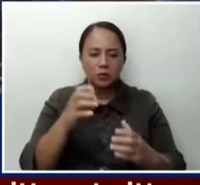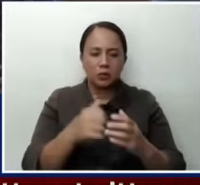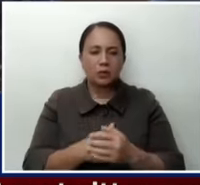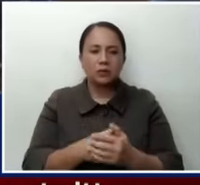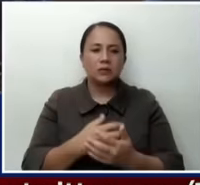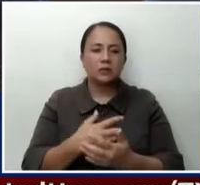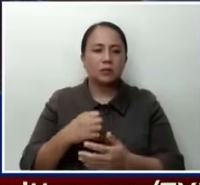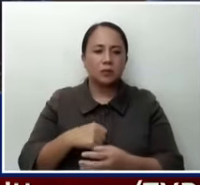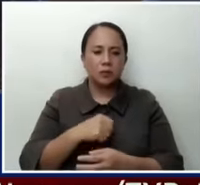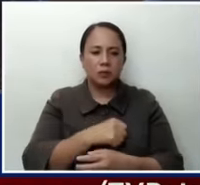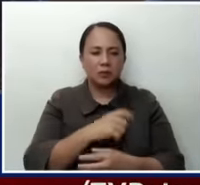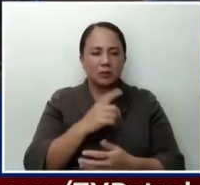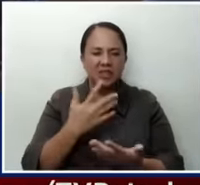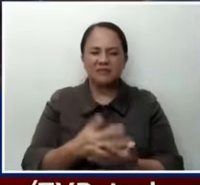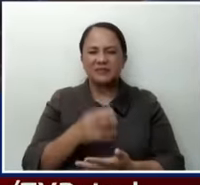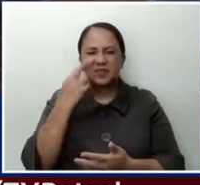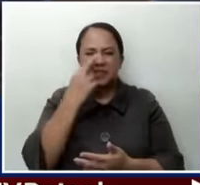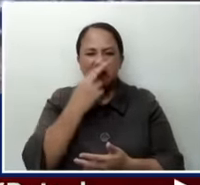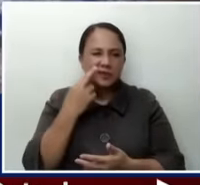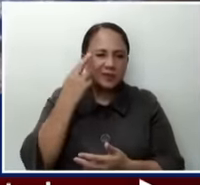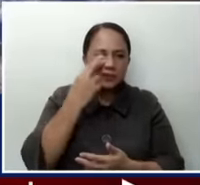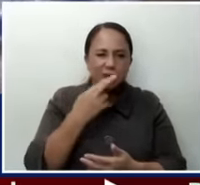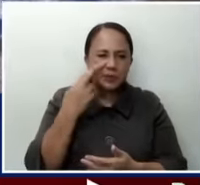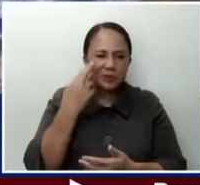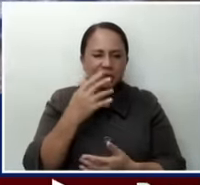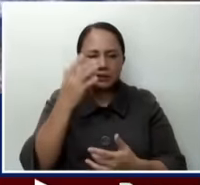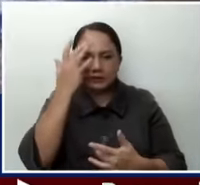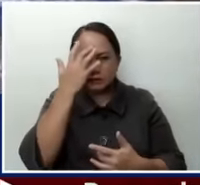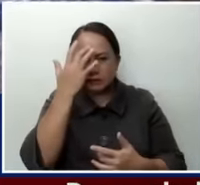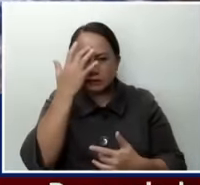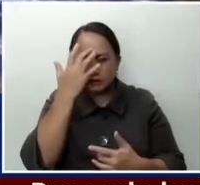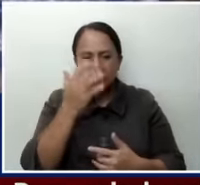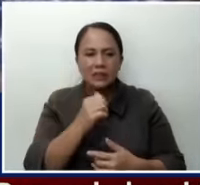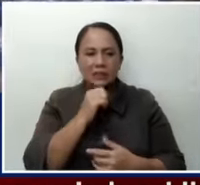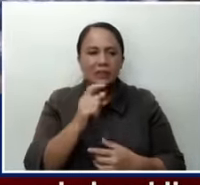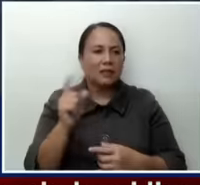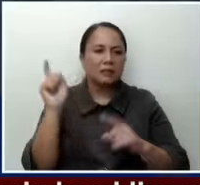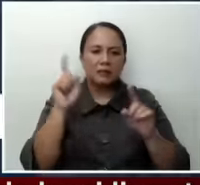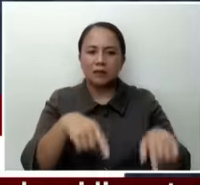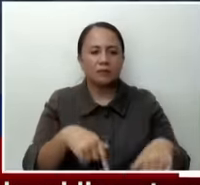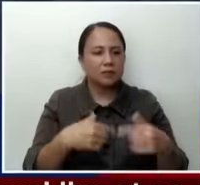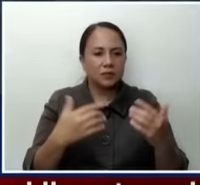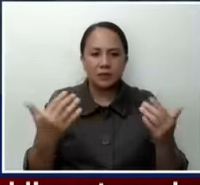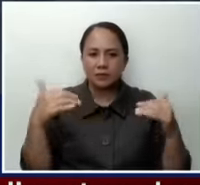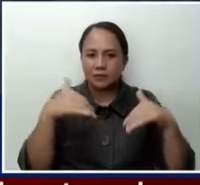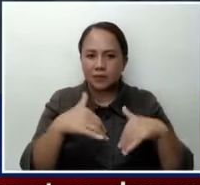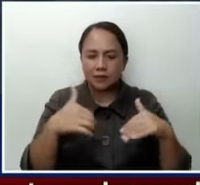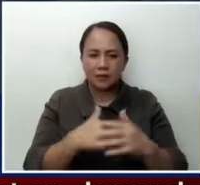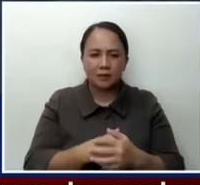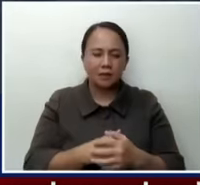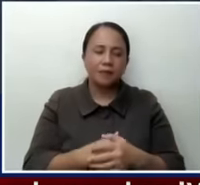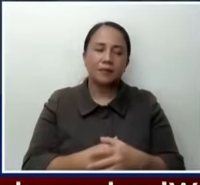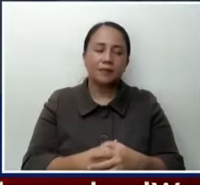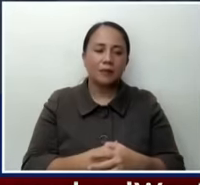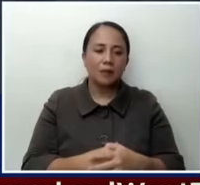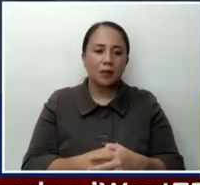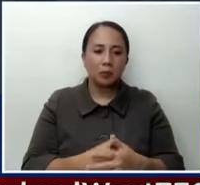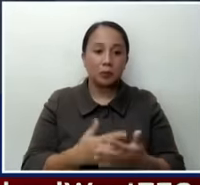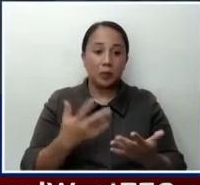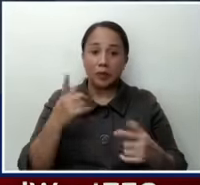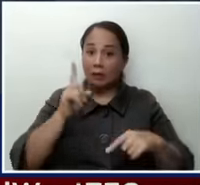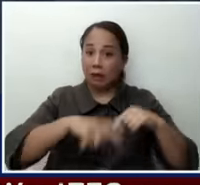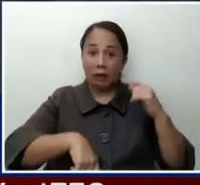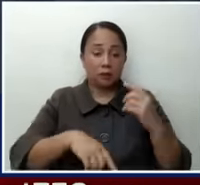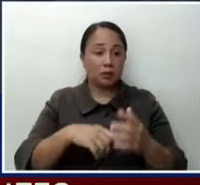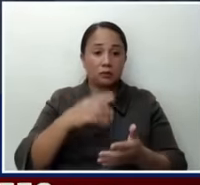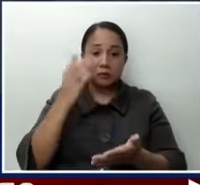Ontiveros, gasgas ng dahilan ang pagkakasakit para di uli sumipot sa pagdinig. Well, hindi ko mapipigilan